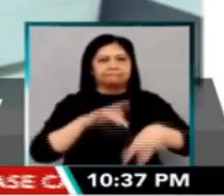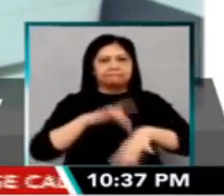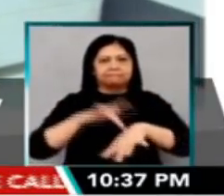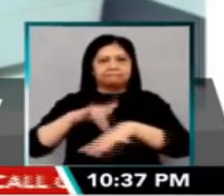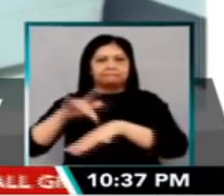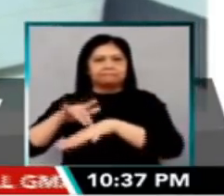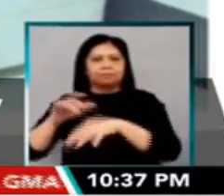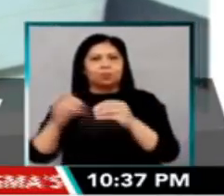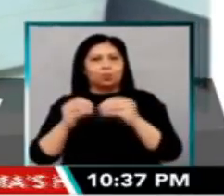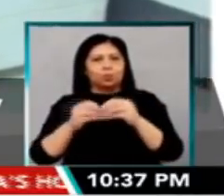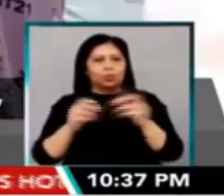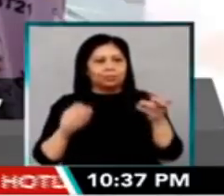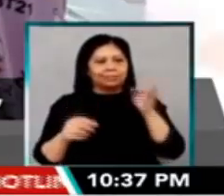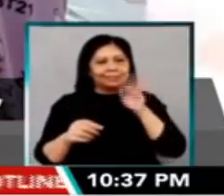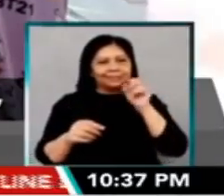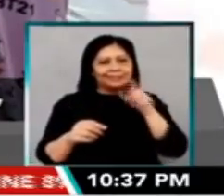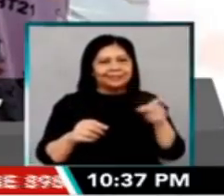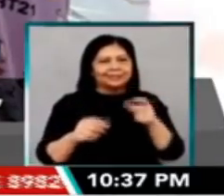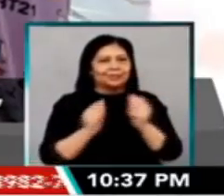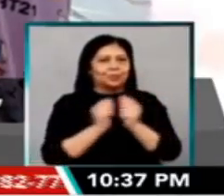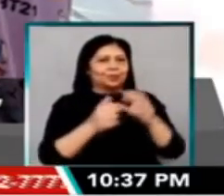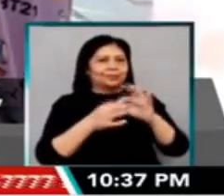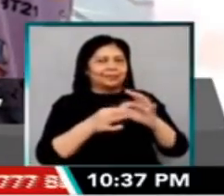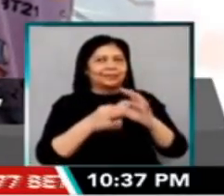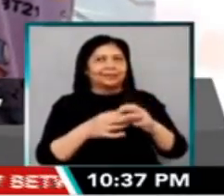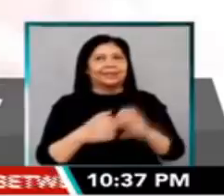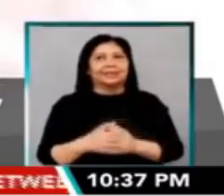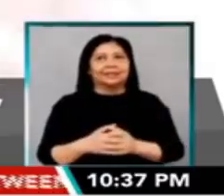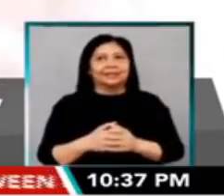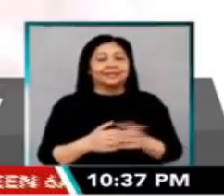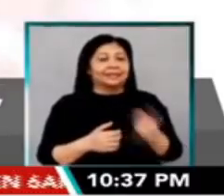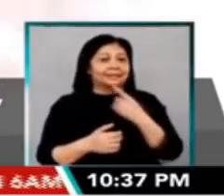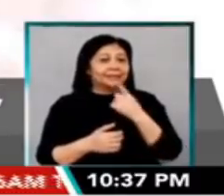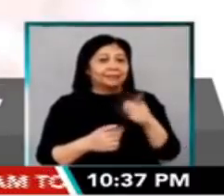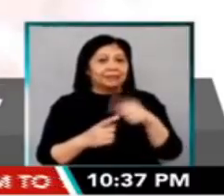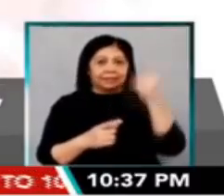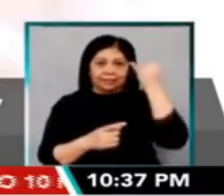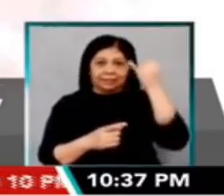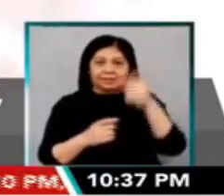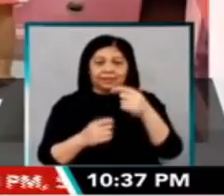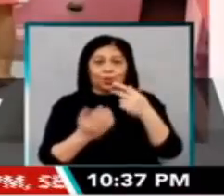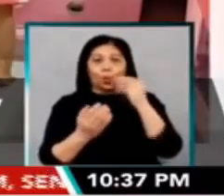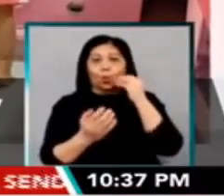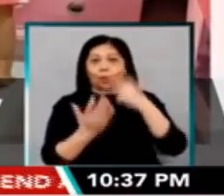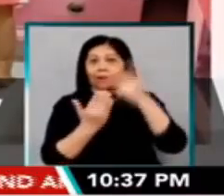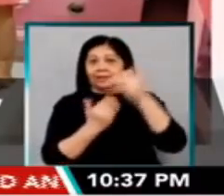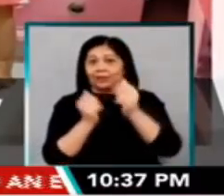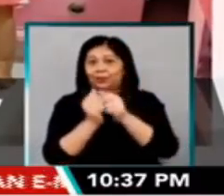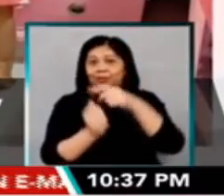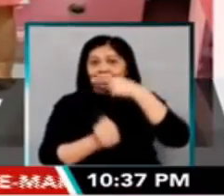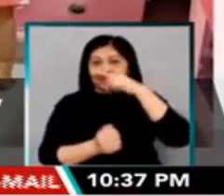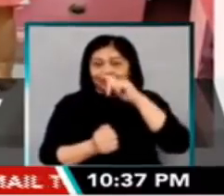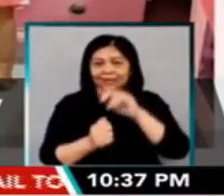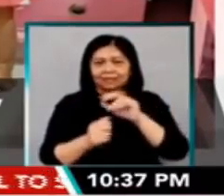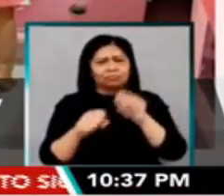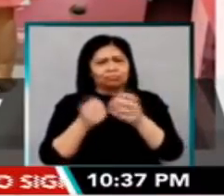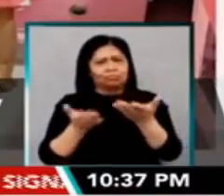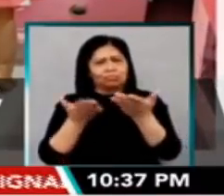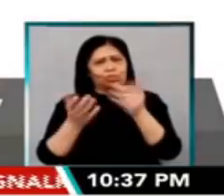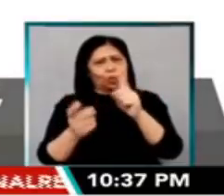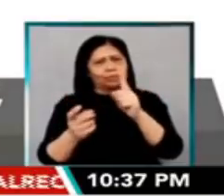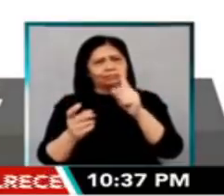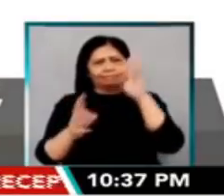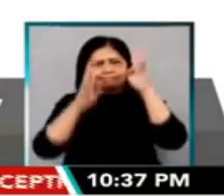magkapatid, nagbabanding sila doon. Tip niya sa mga nag-iisip ng home projects with the kids? Hayaan nyo lang yung creativity nyo na